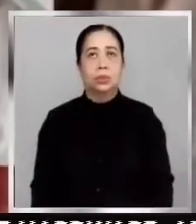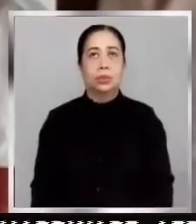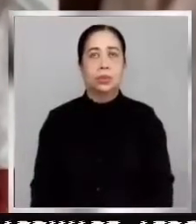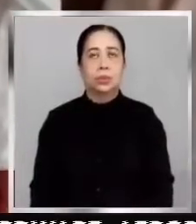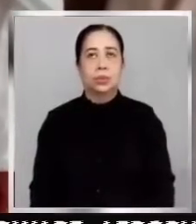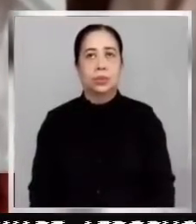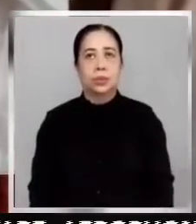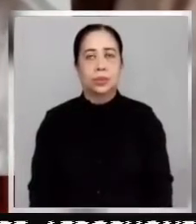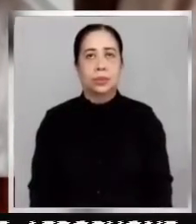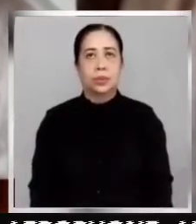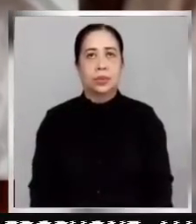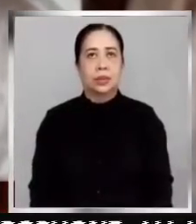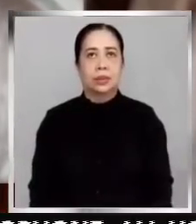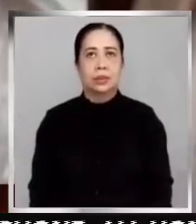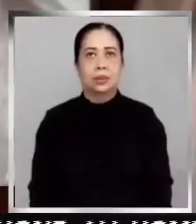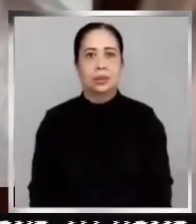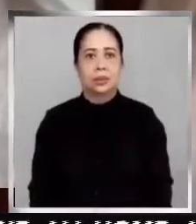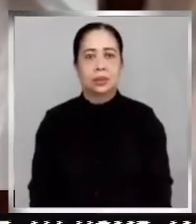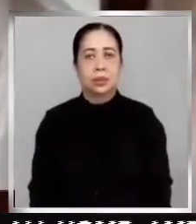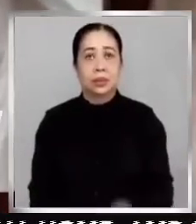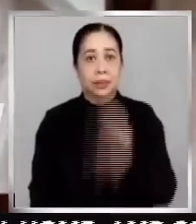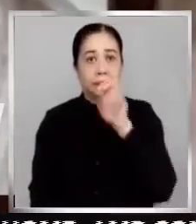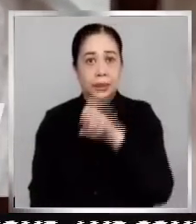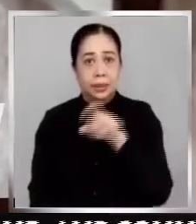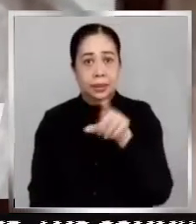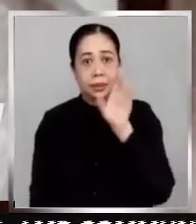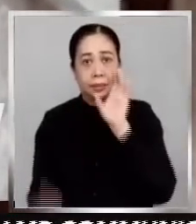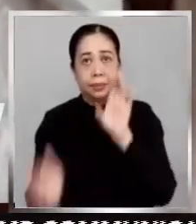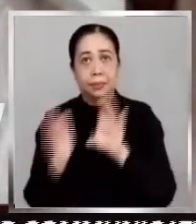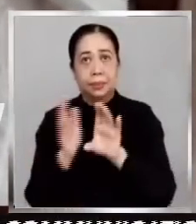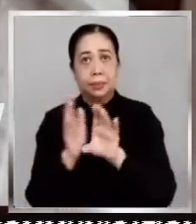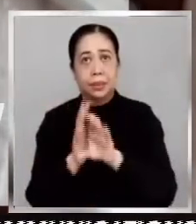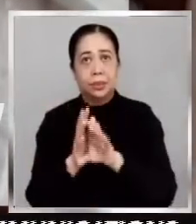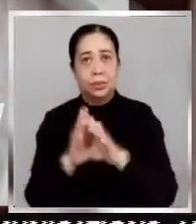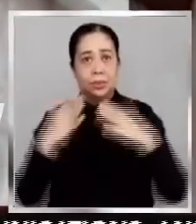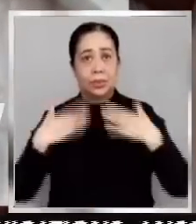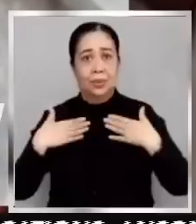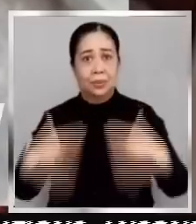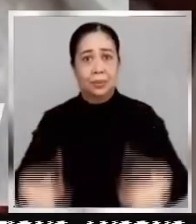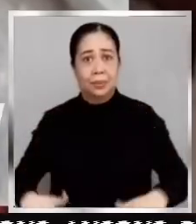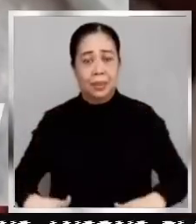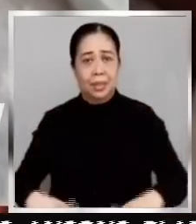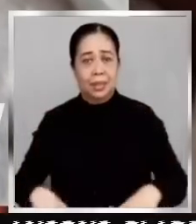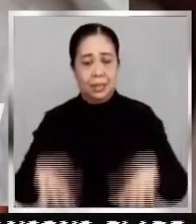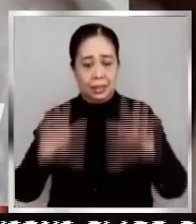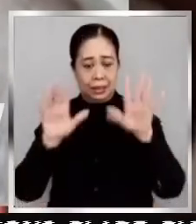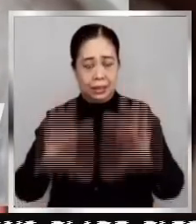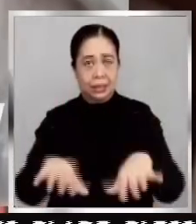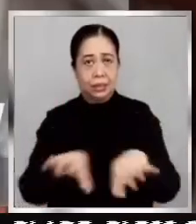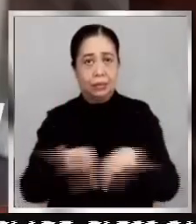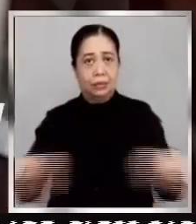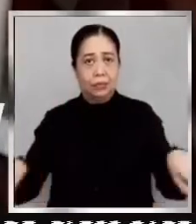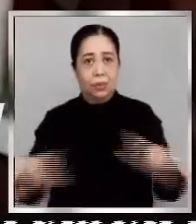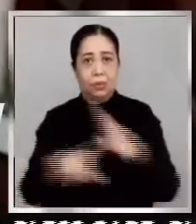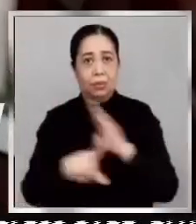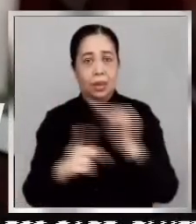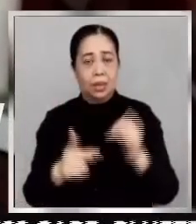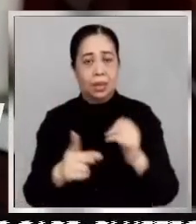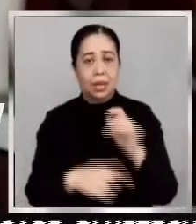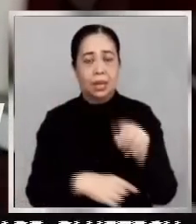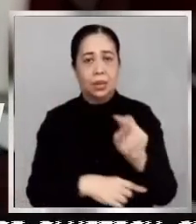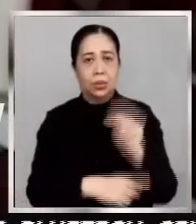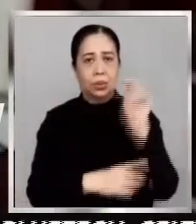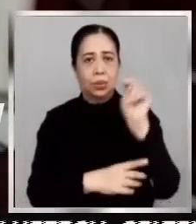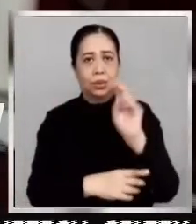Luzon makikita sa larawang ito ang bangkay ng lalaki na nasa sahig ng isang bahay sa Barangay tuao North bagabag